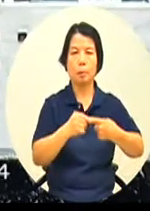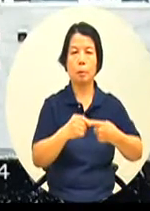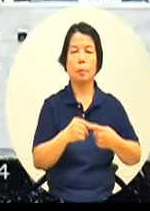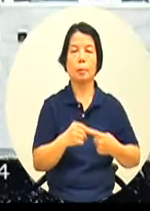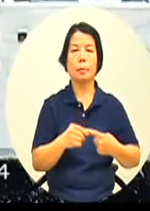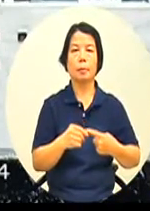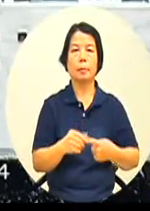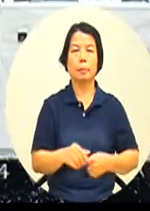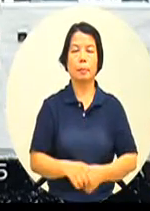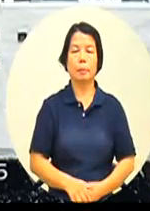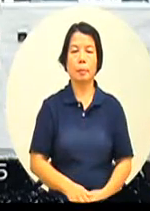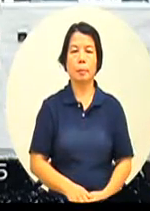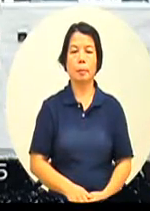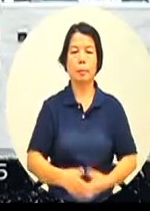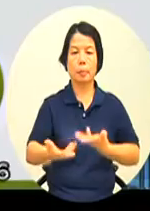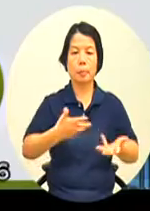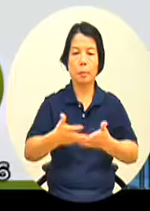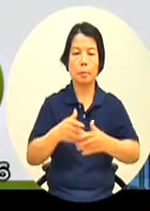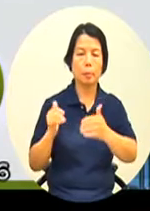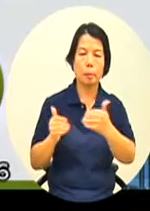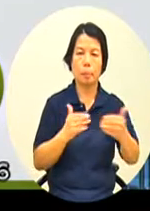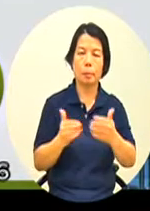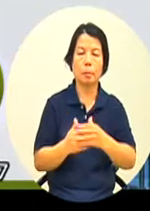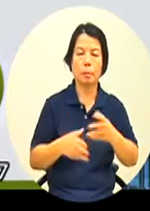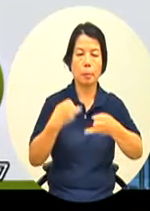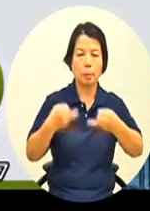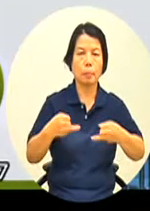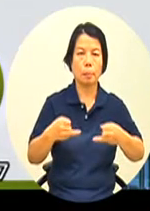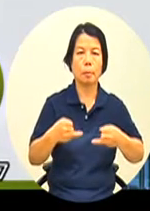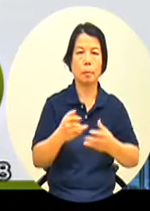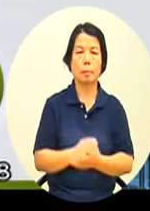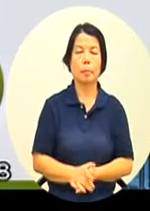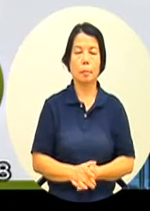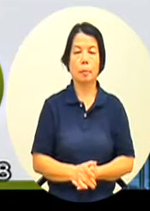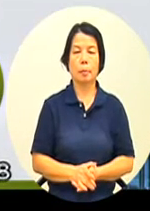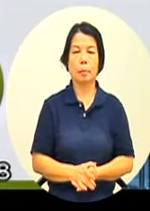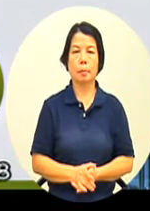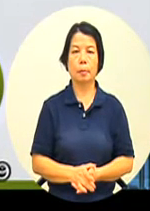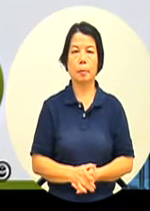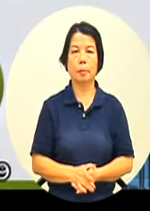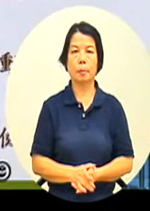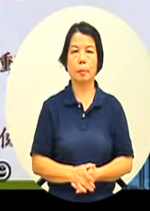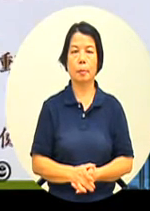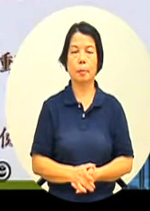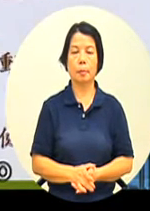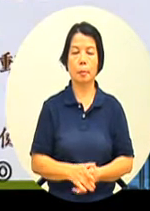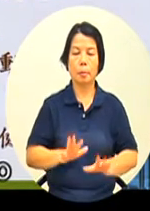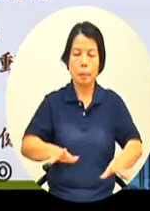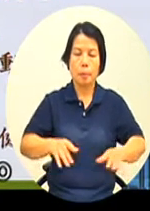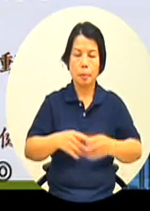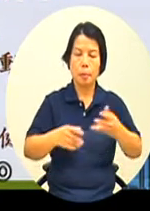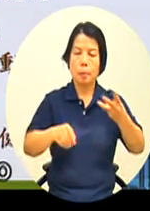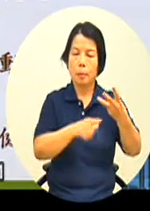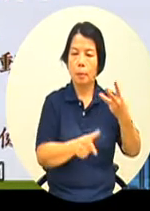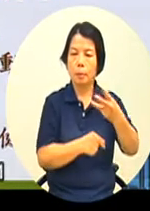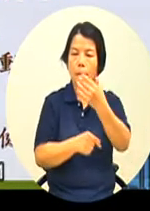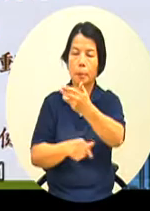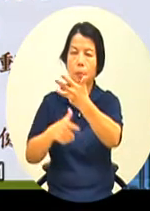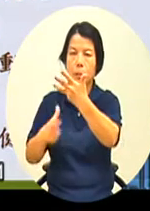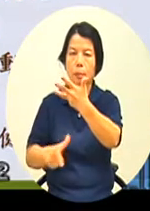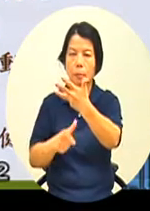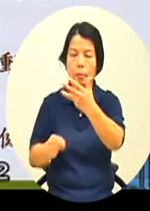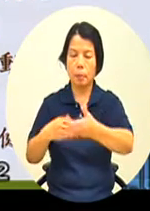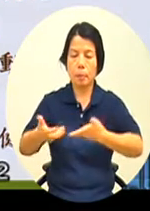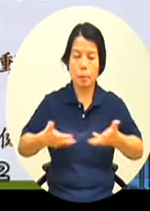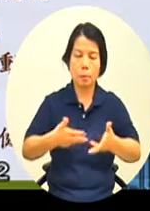先第一项是业务执行成效部分，那业务执行成效是从今年的3月到8月之间的业务执行